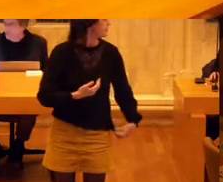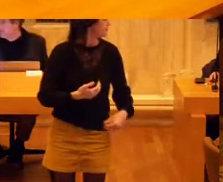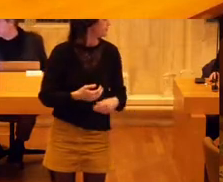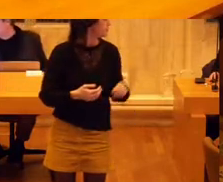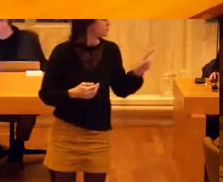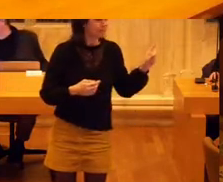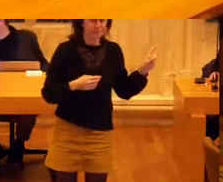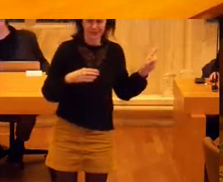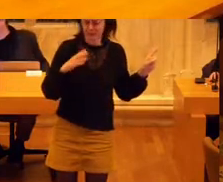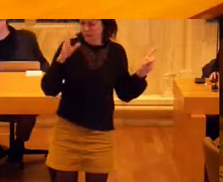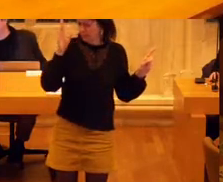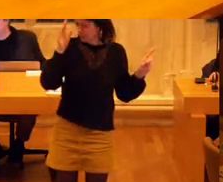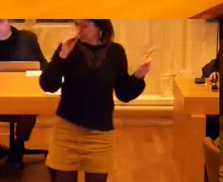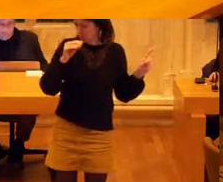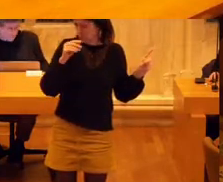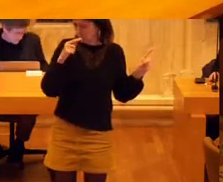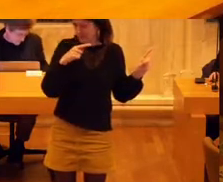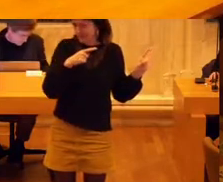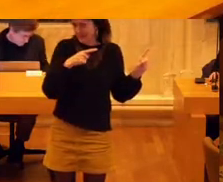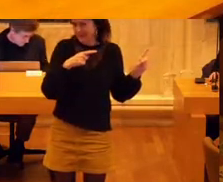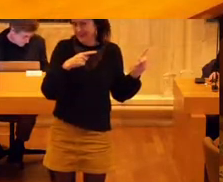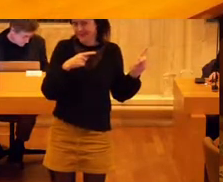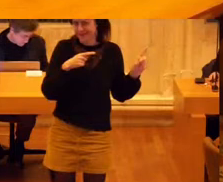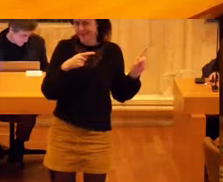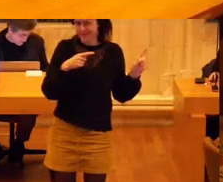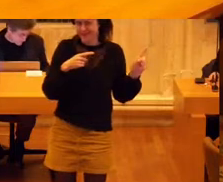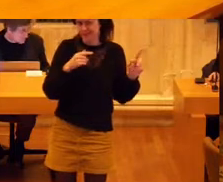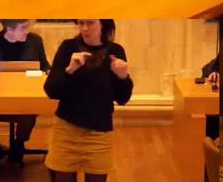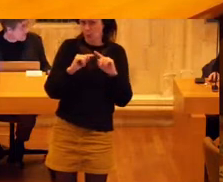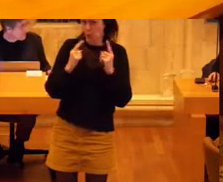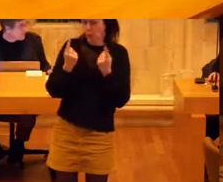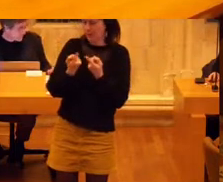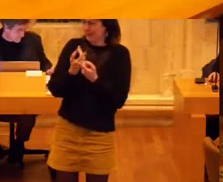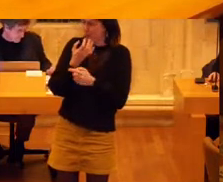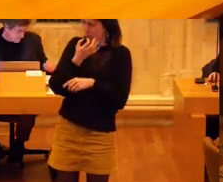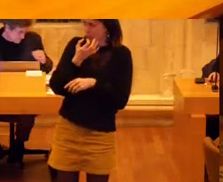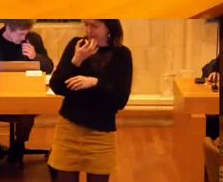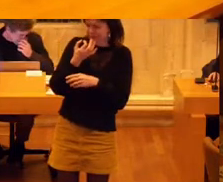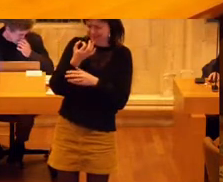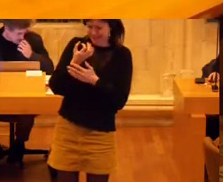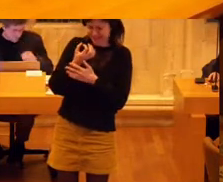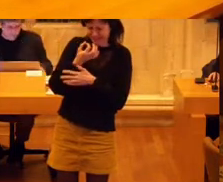me souviens plus si j'avais... Je l'avais indiqué en commission, mais